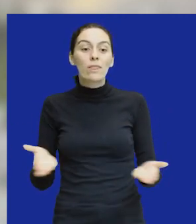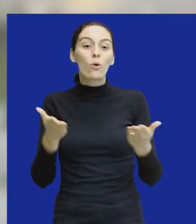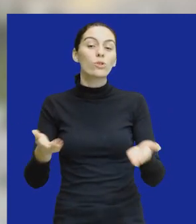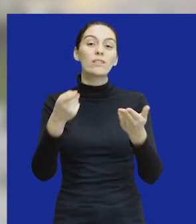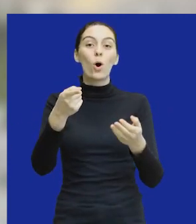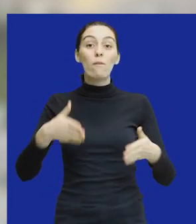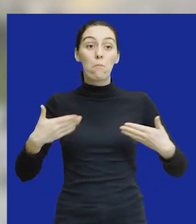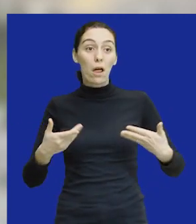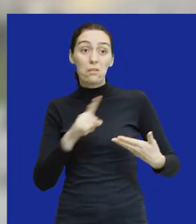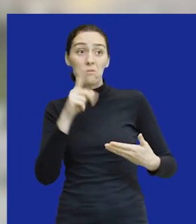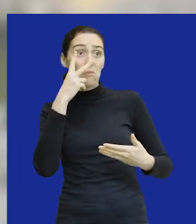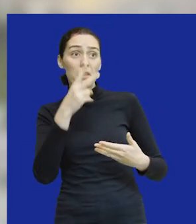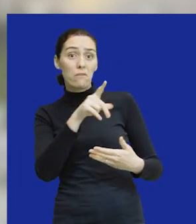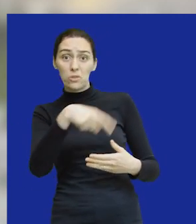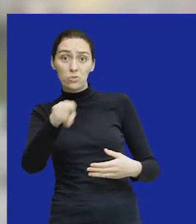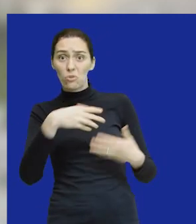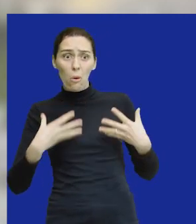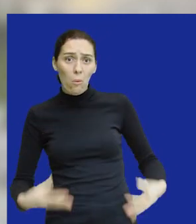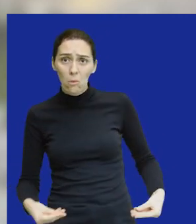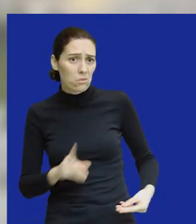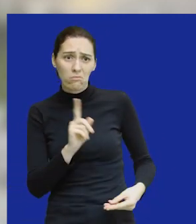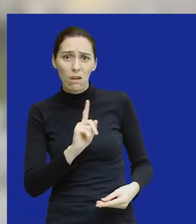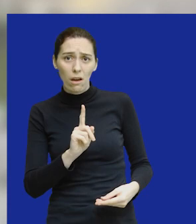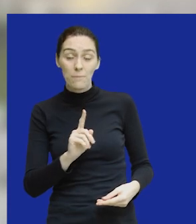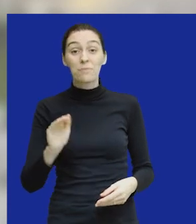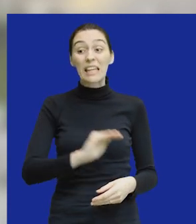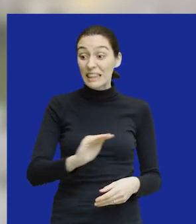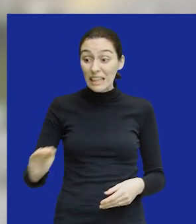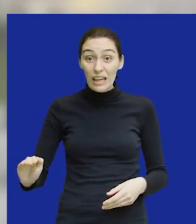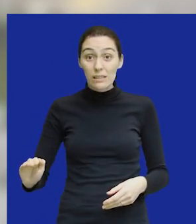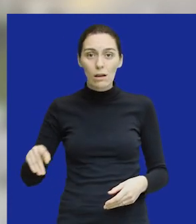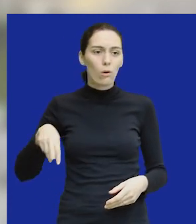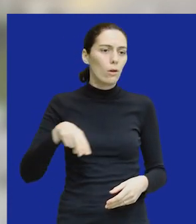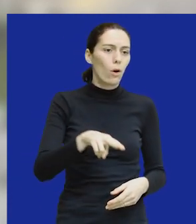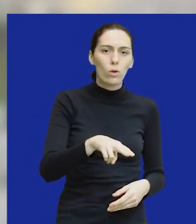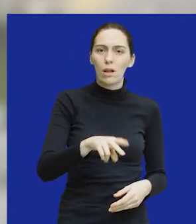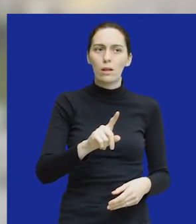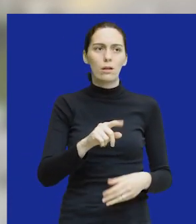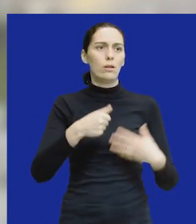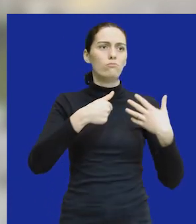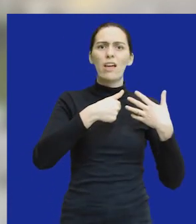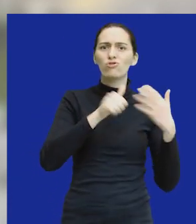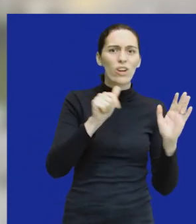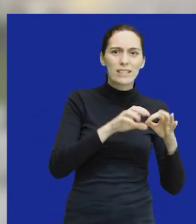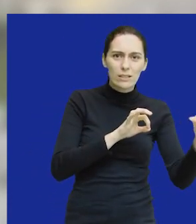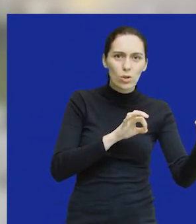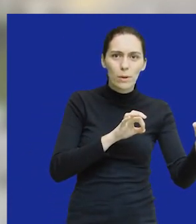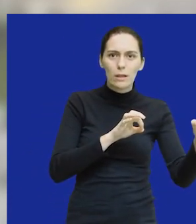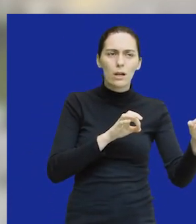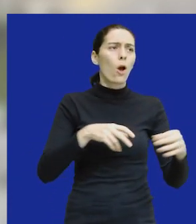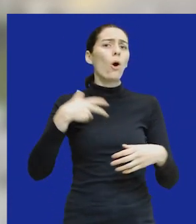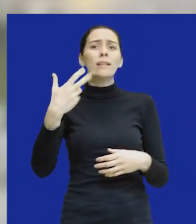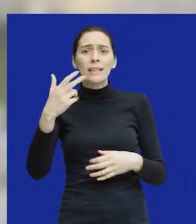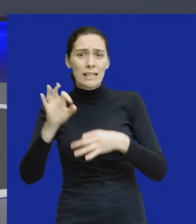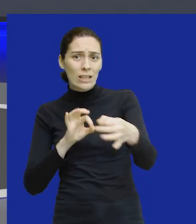kojima jednostavno ne vidiš umor, djeca, oni su prepješačili ne 16 km, nego 30 km. Oni idu malo